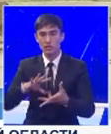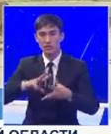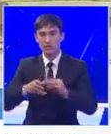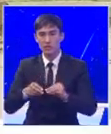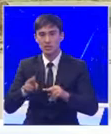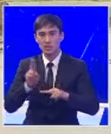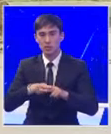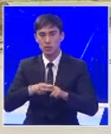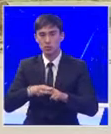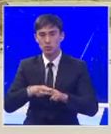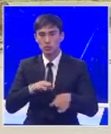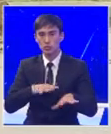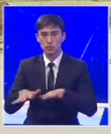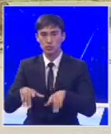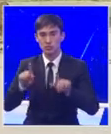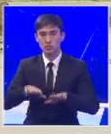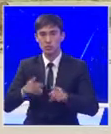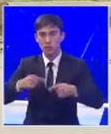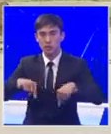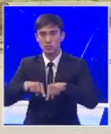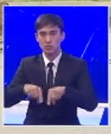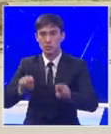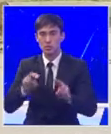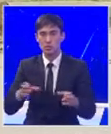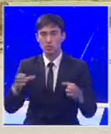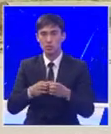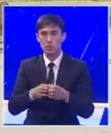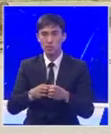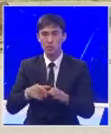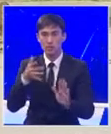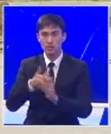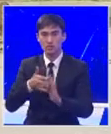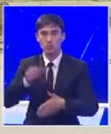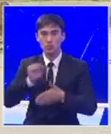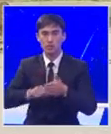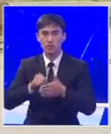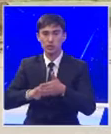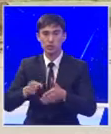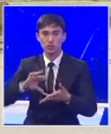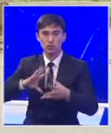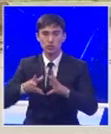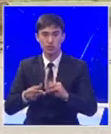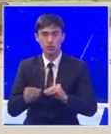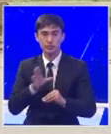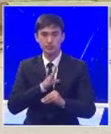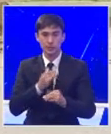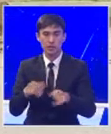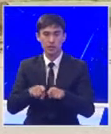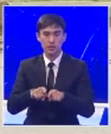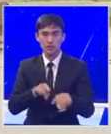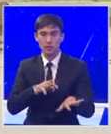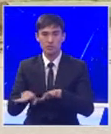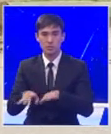дорожных служб. По прибытию на место был организован оперативный штаб по выяснению причин и обстоятельств происшествия, а также